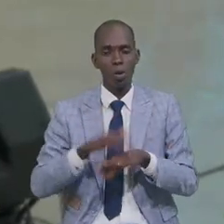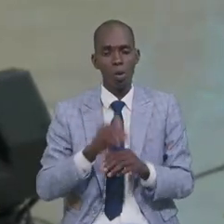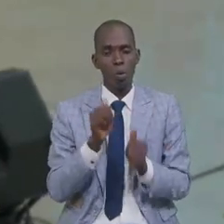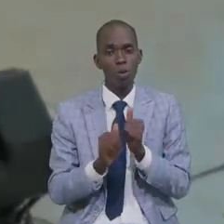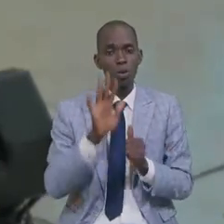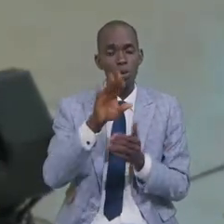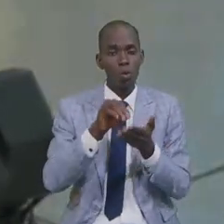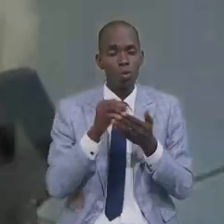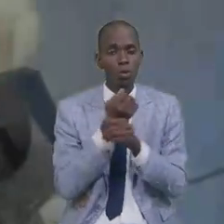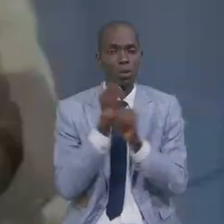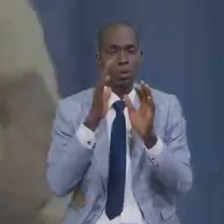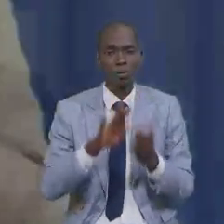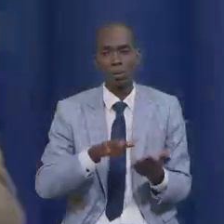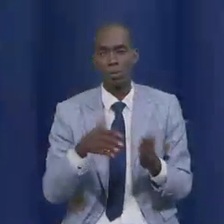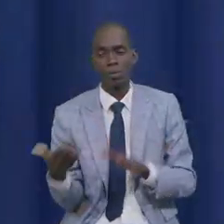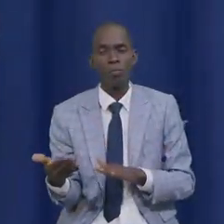mort, sur le